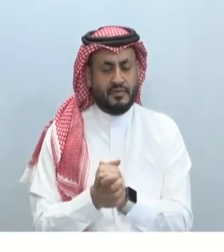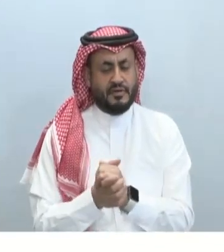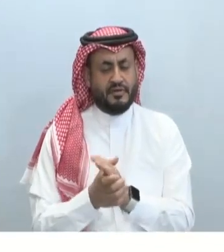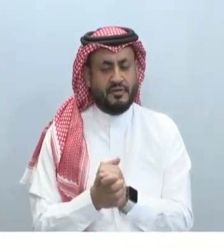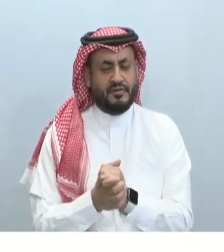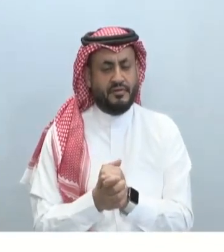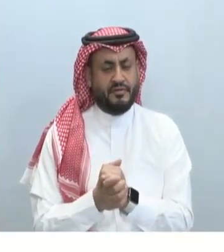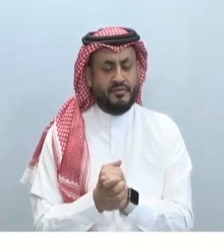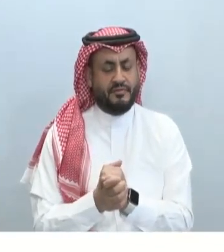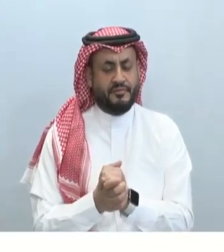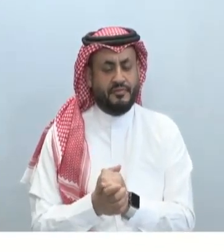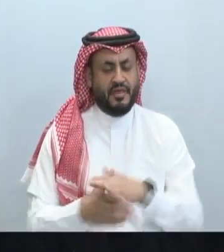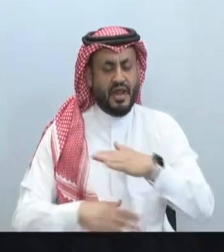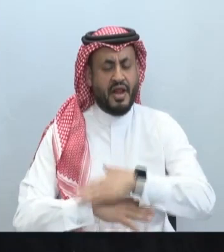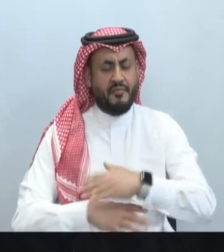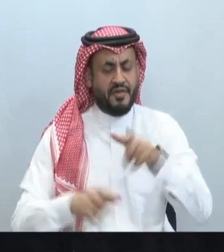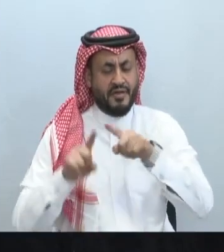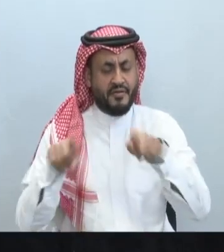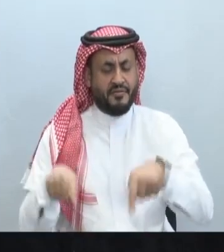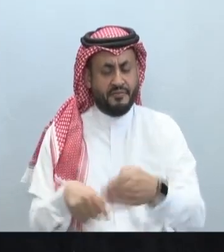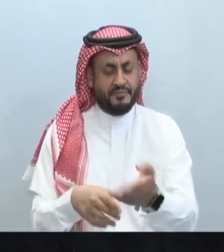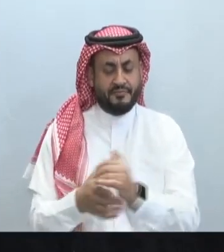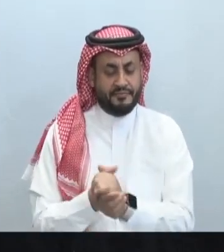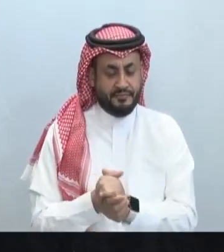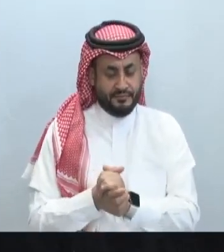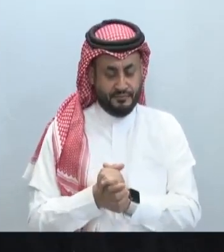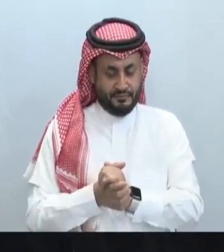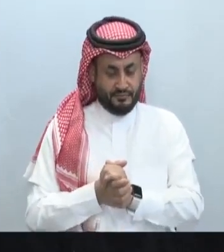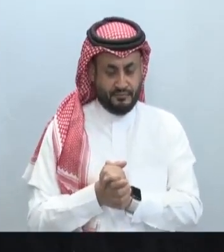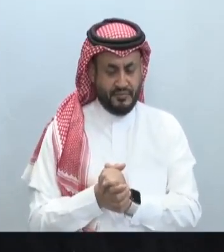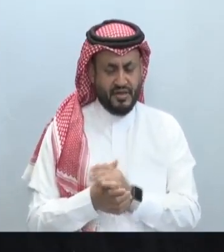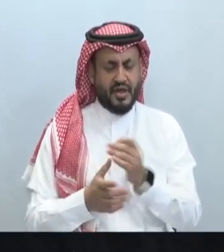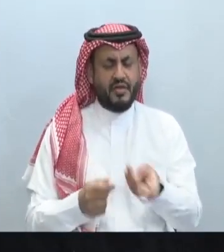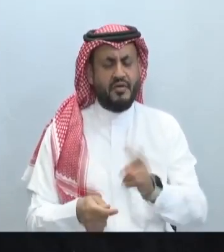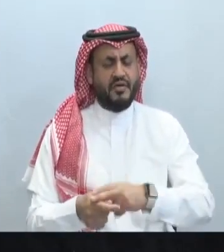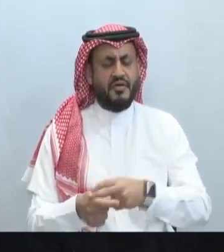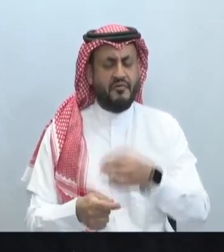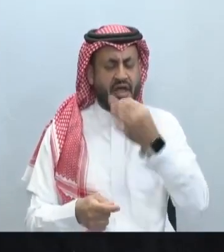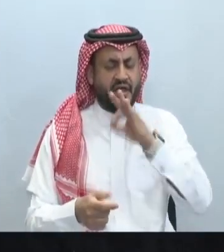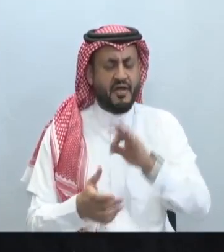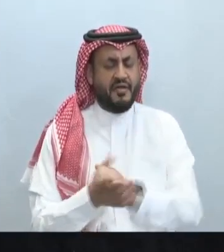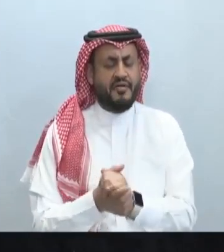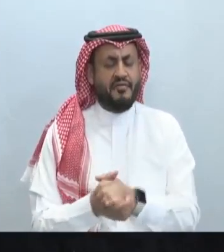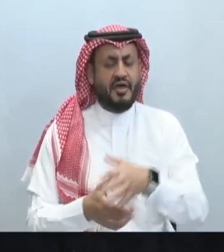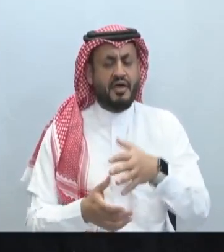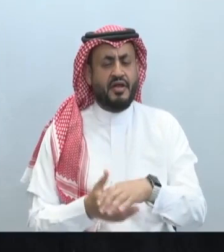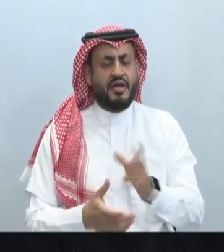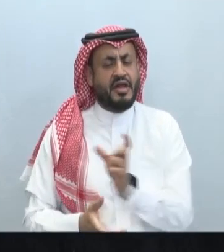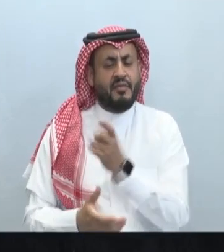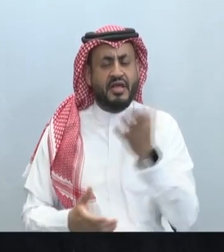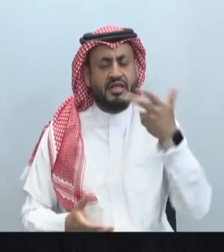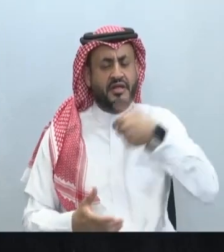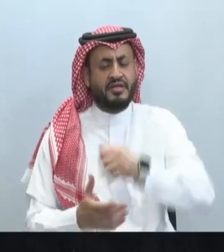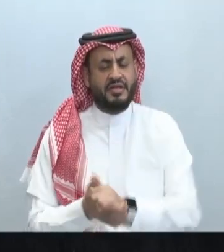وارشاداته ابنائي دائما ما نقول ان النبي صلى الله عليه وسلم يقول الكلمات اليسيره في